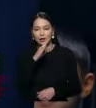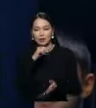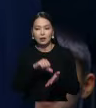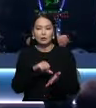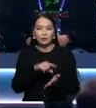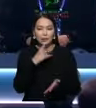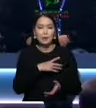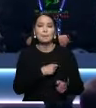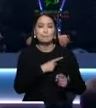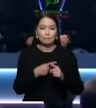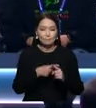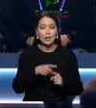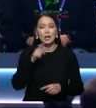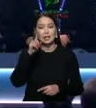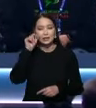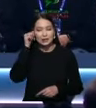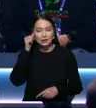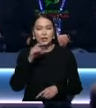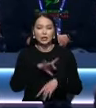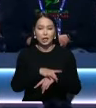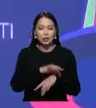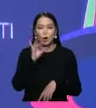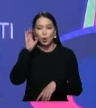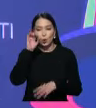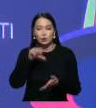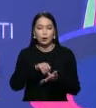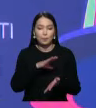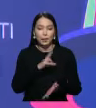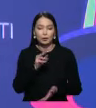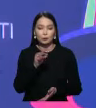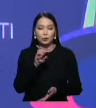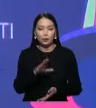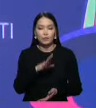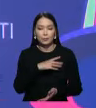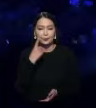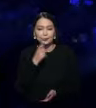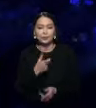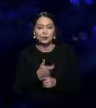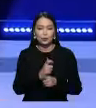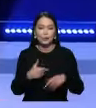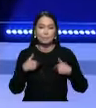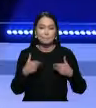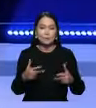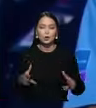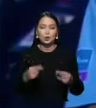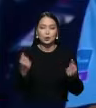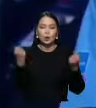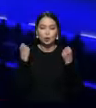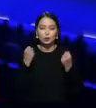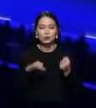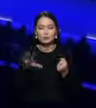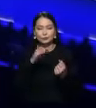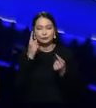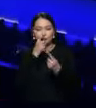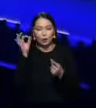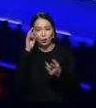Беларуси, Кыргызстана, Таджикистана и Узбекистана. Касым-Жомарт Токаев с трибуны высказал свои пожелания киберспортсменам и заявил о